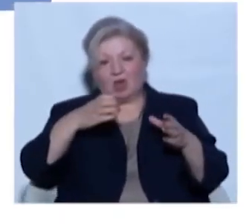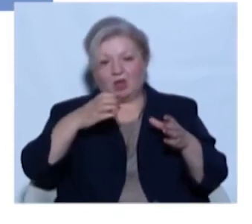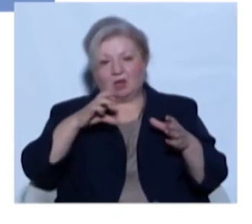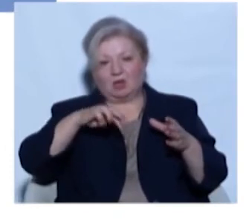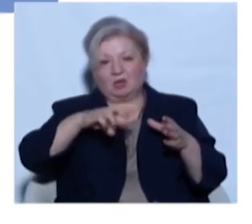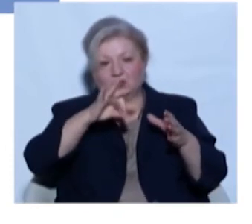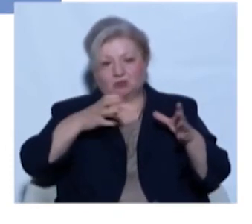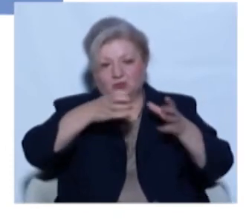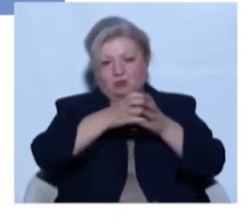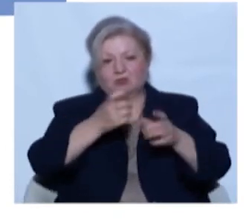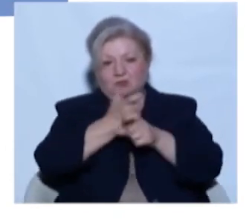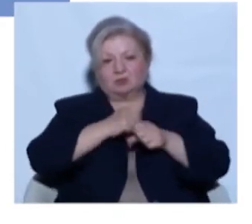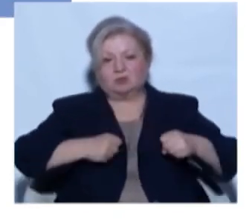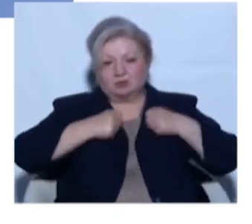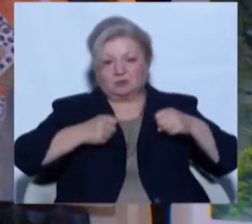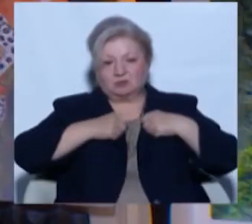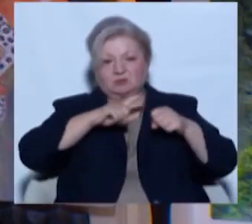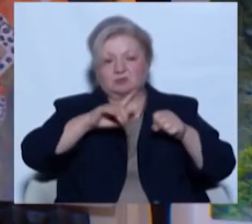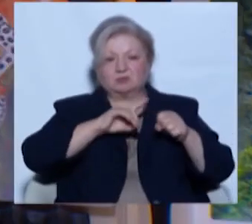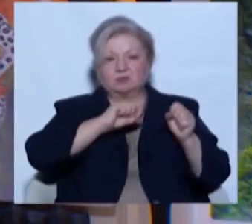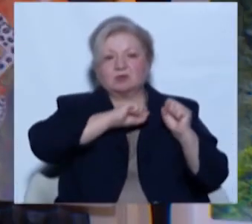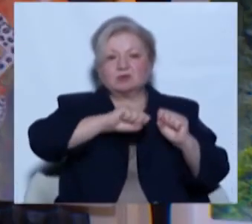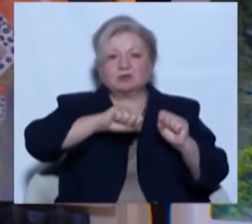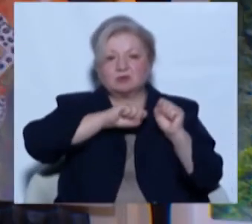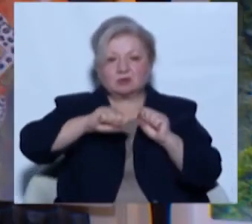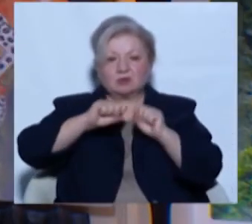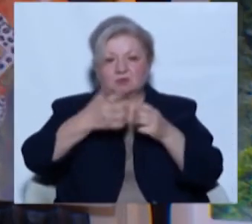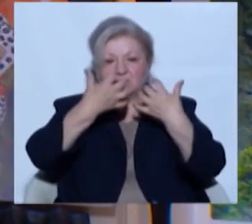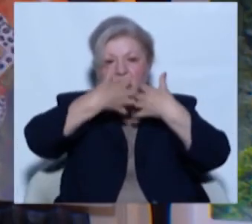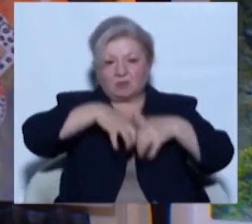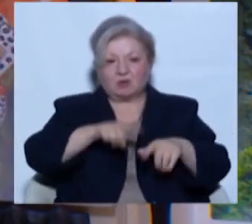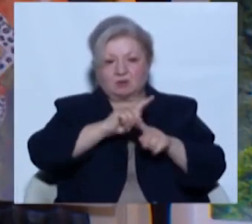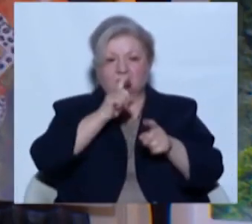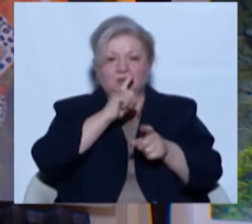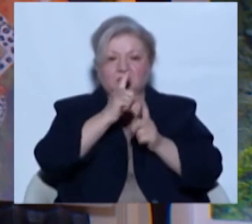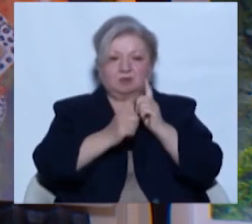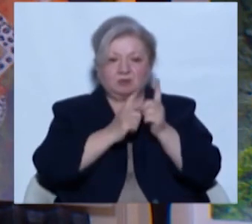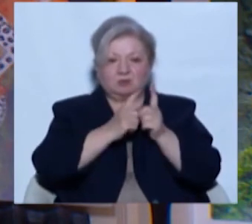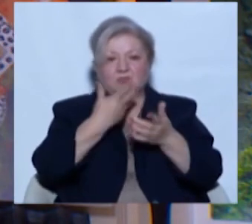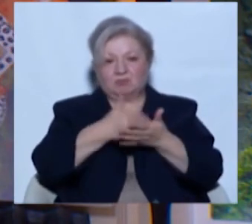ეს დაცვის მექანიზმები შემუშავებინათ. მაგალითად,